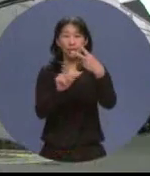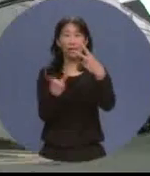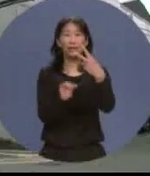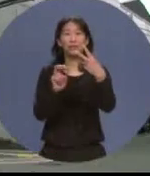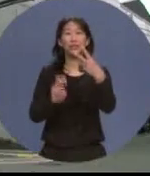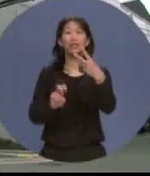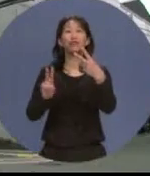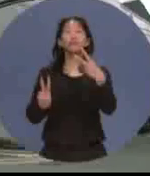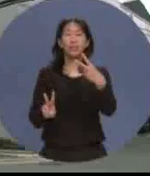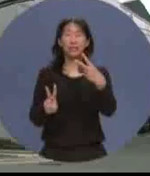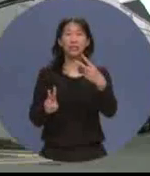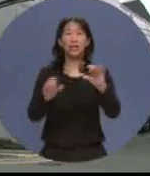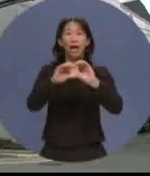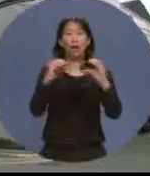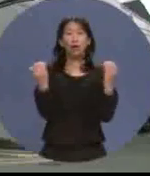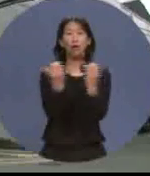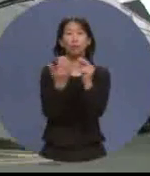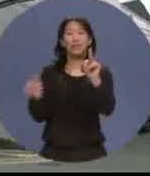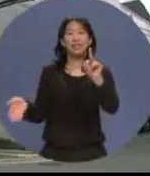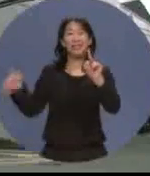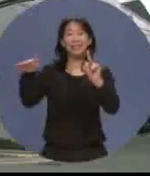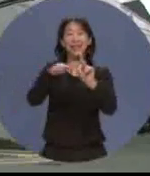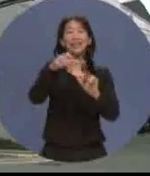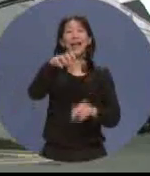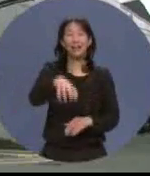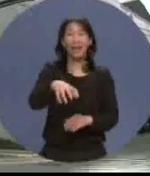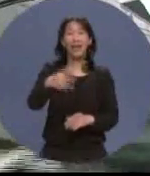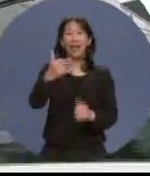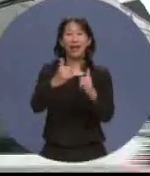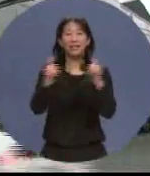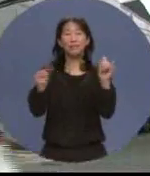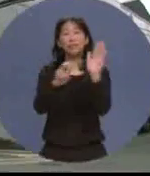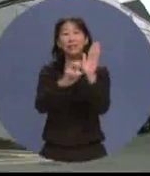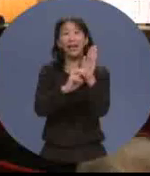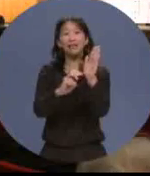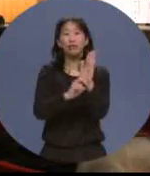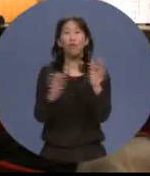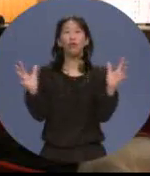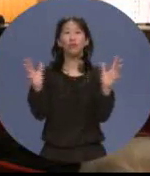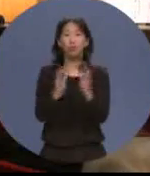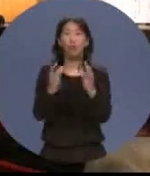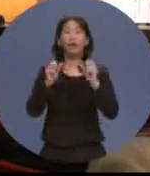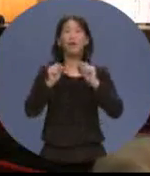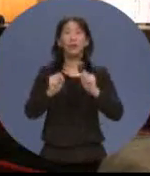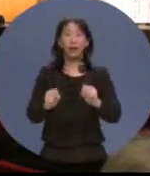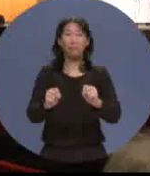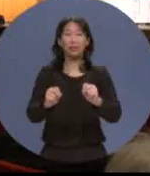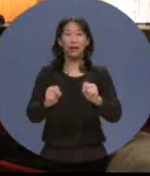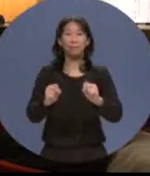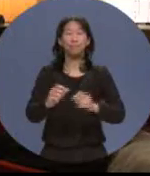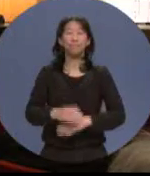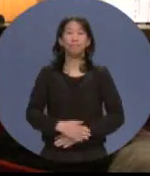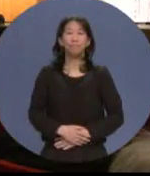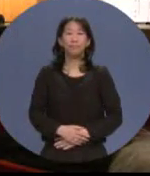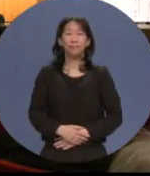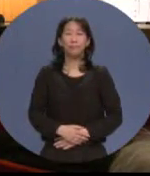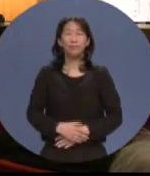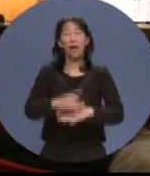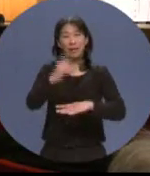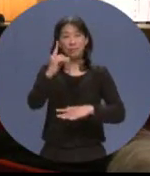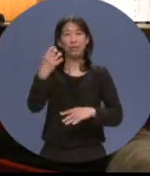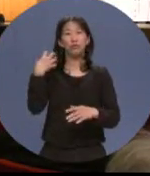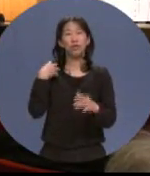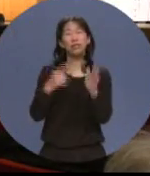2月22日コミュニティセンターで市民憲章の集いが行われました。はじ